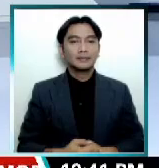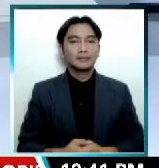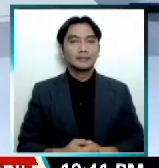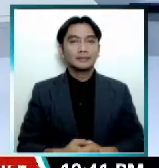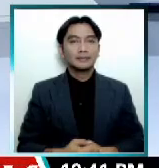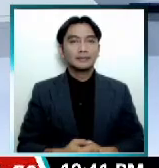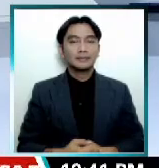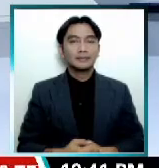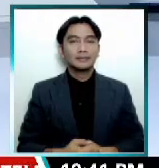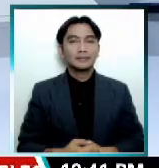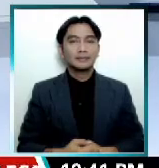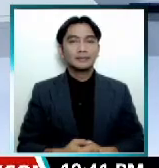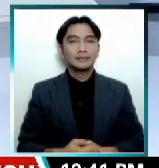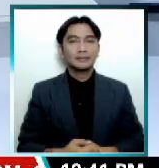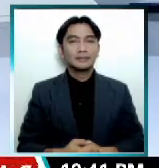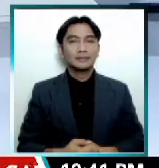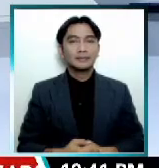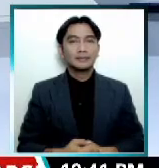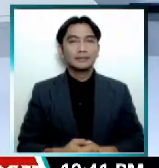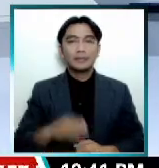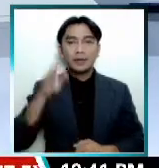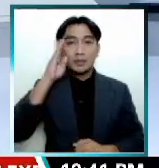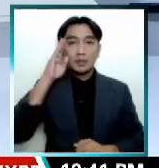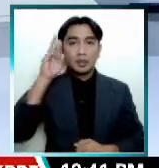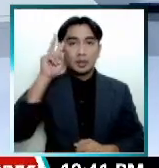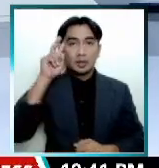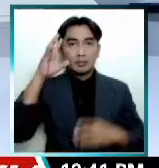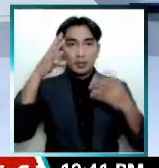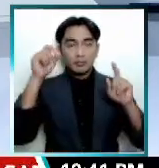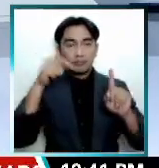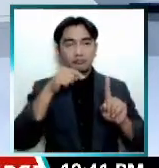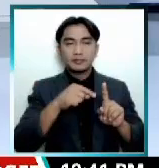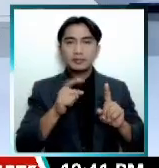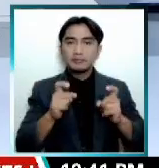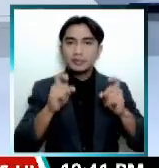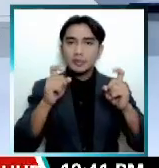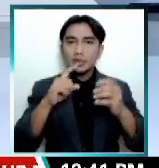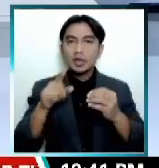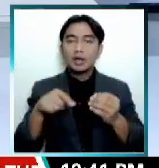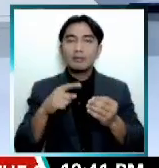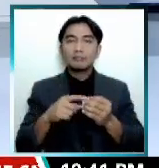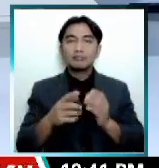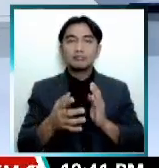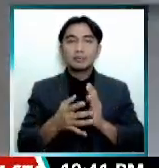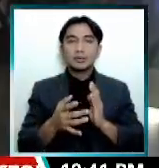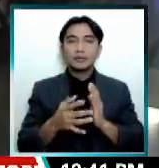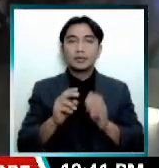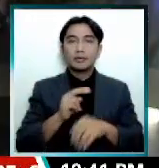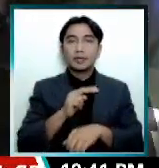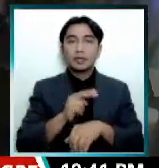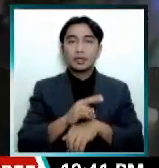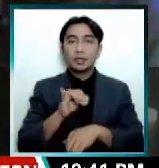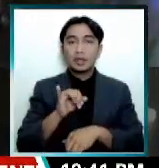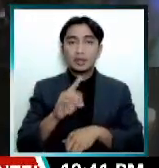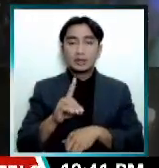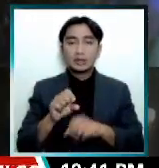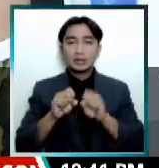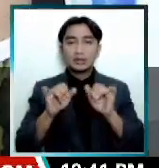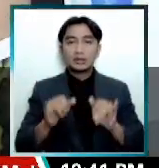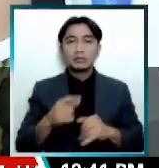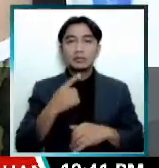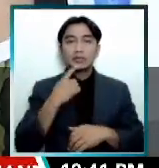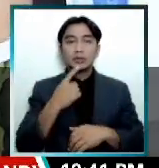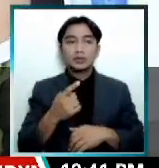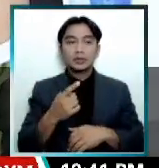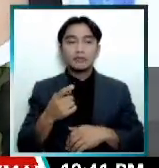Pinapamadali na ni Pangulong Bongbong Marcos ang digitalization ng National ID System. Ayon sa Presidential Communications